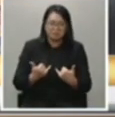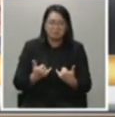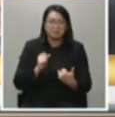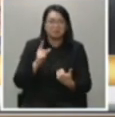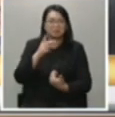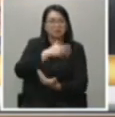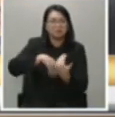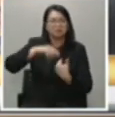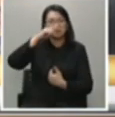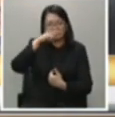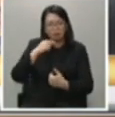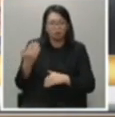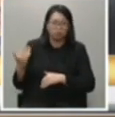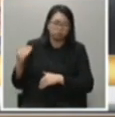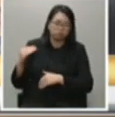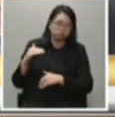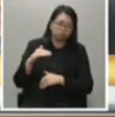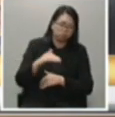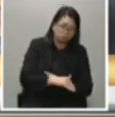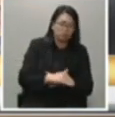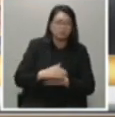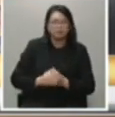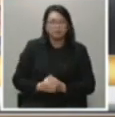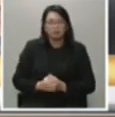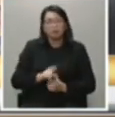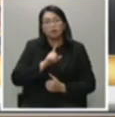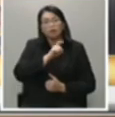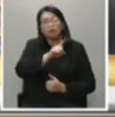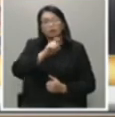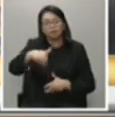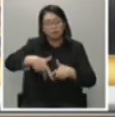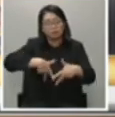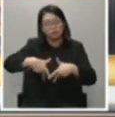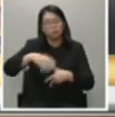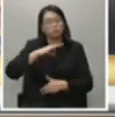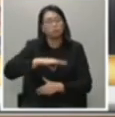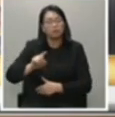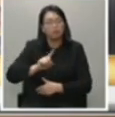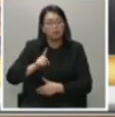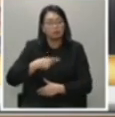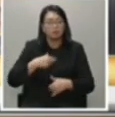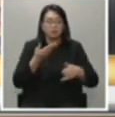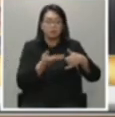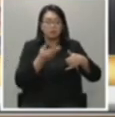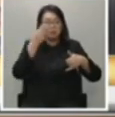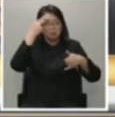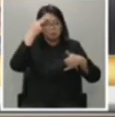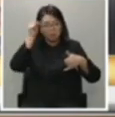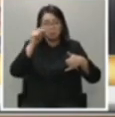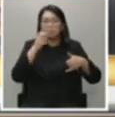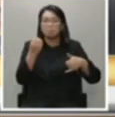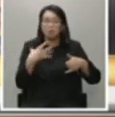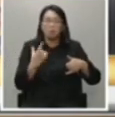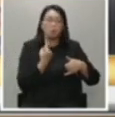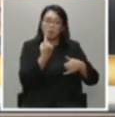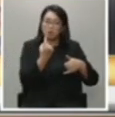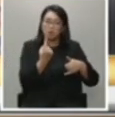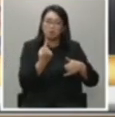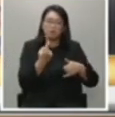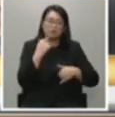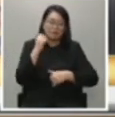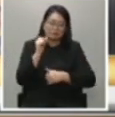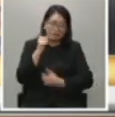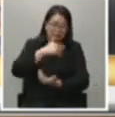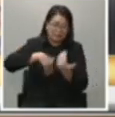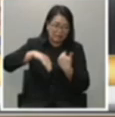าลองไปถามประชาชนดูสิคะมีแค่พลเอกประยุทธ์คนเดียวที่บอกว่าเศรษฐกิจไทยดีขึ้นแต่ประชาชนทุกคนบ